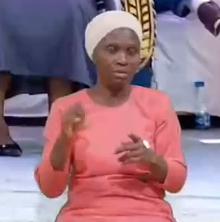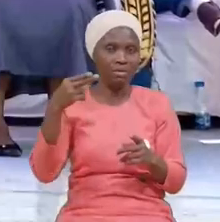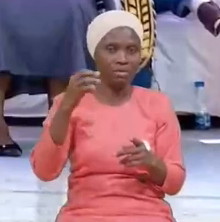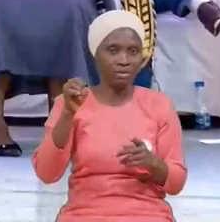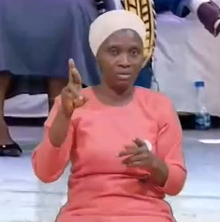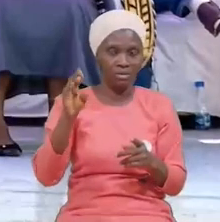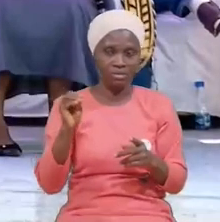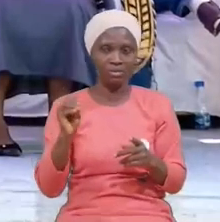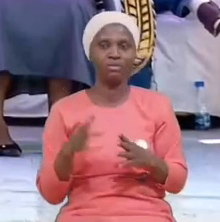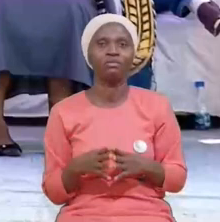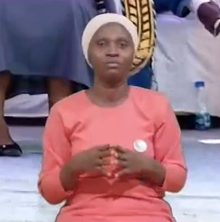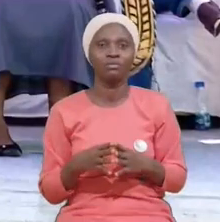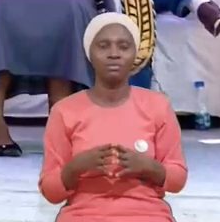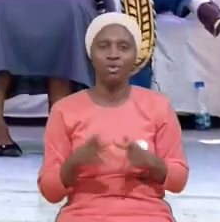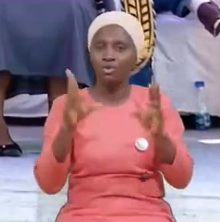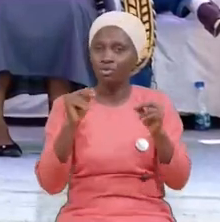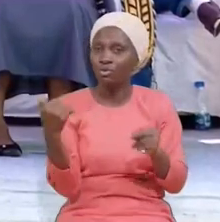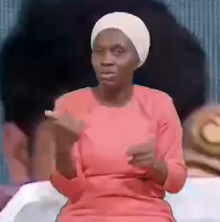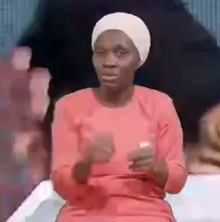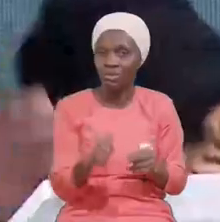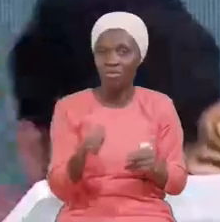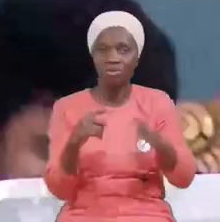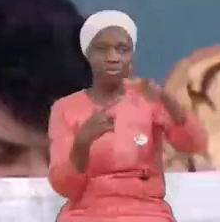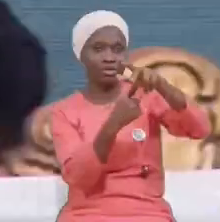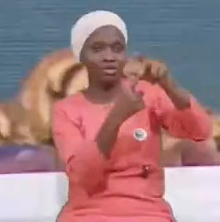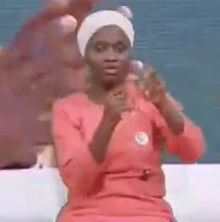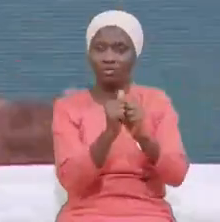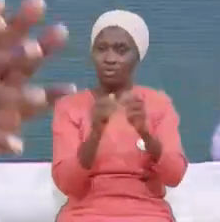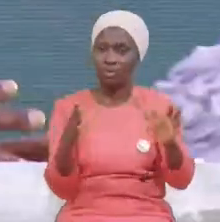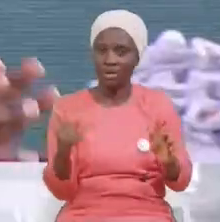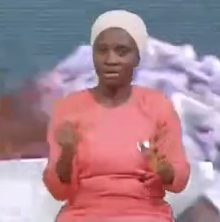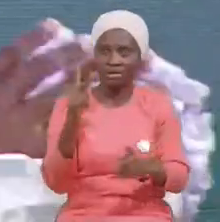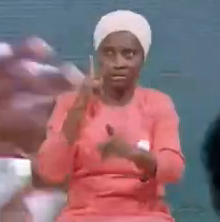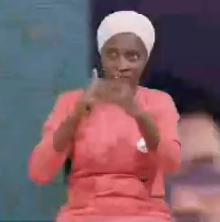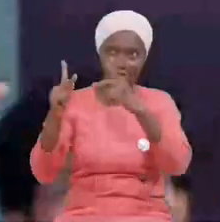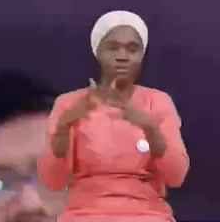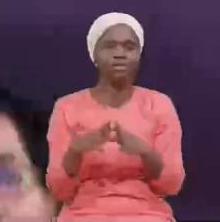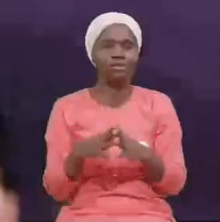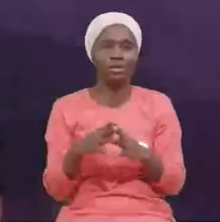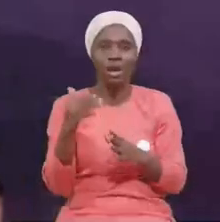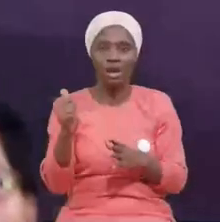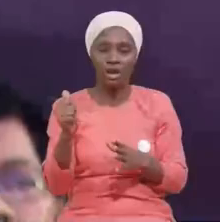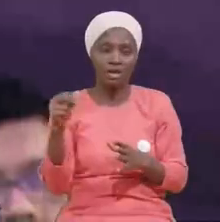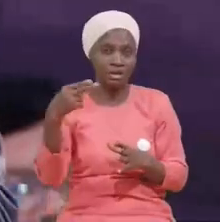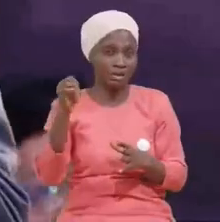Je ne peux pas voir ou avoir un héros sans vision. Un héros a une